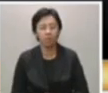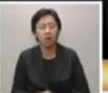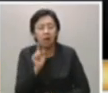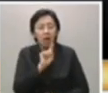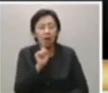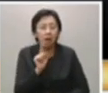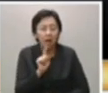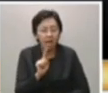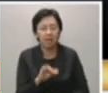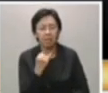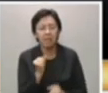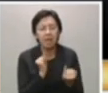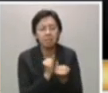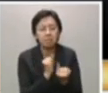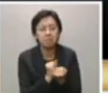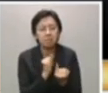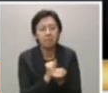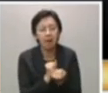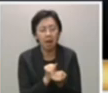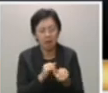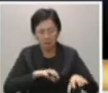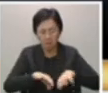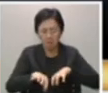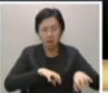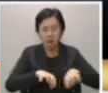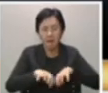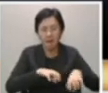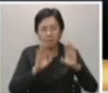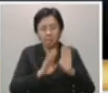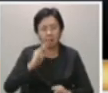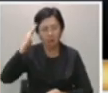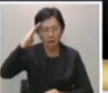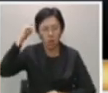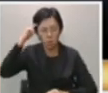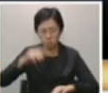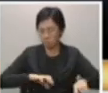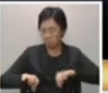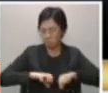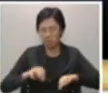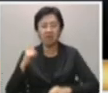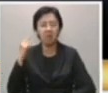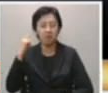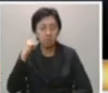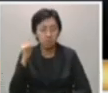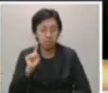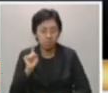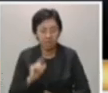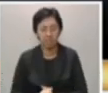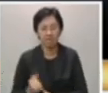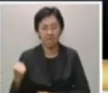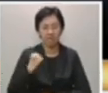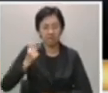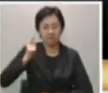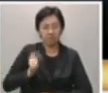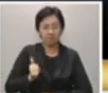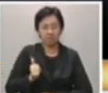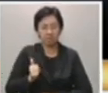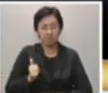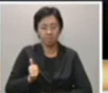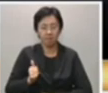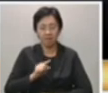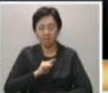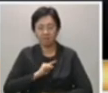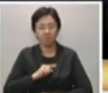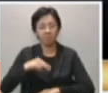มีความคุ้นชินกับการบริหารราชการแผ่นดินแบบทหารที่เชื่อถือว่าอำนาจสูงสุดจะเป็นผู้